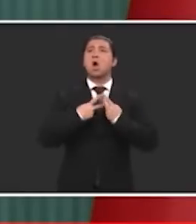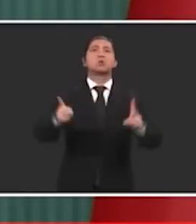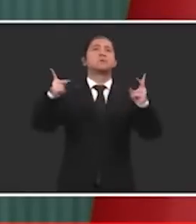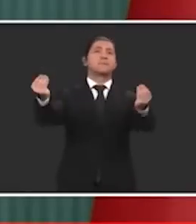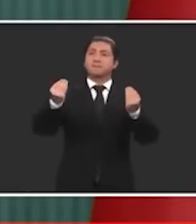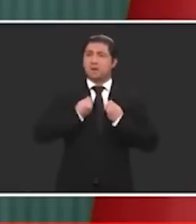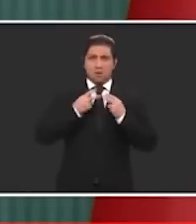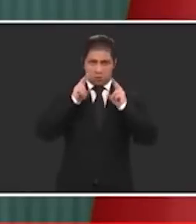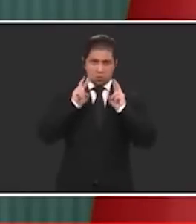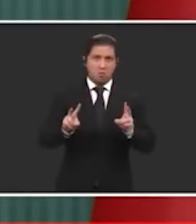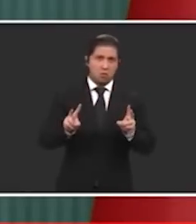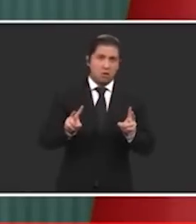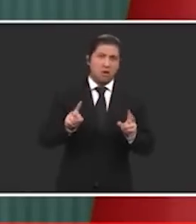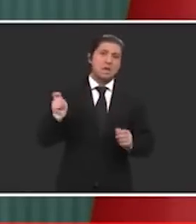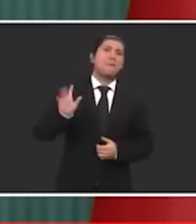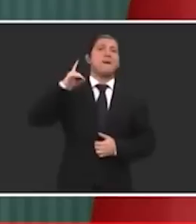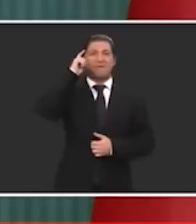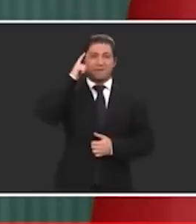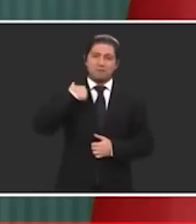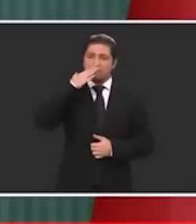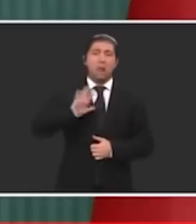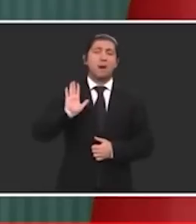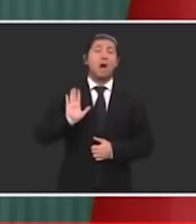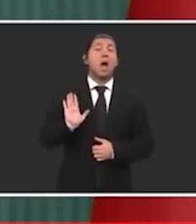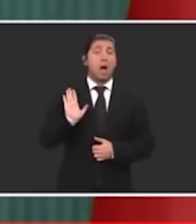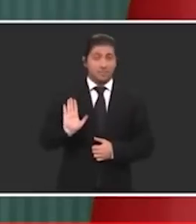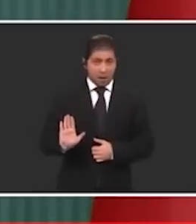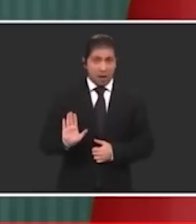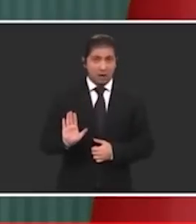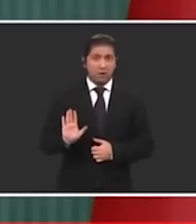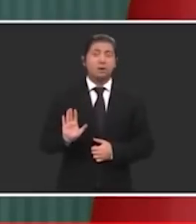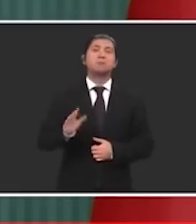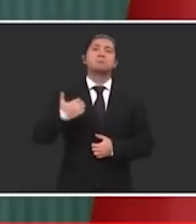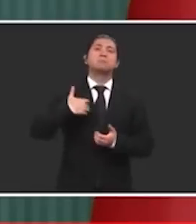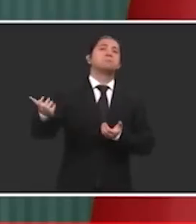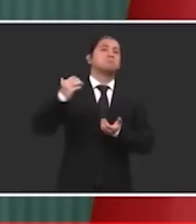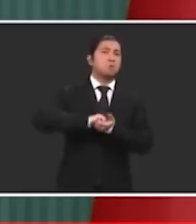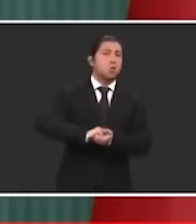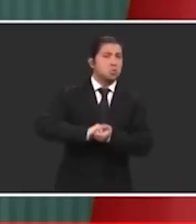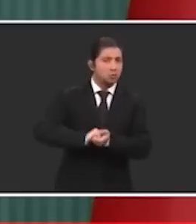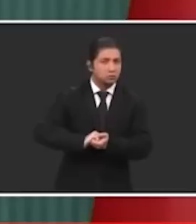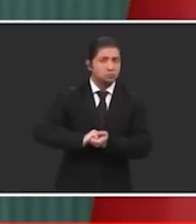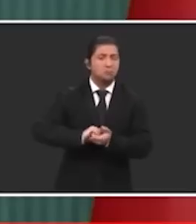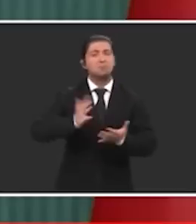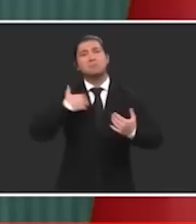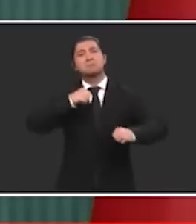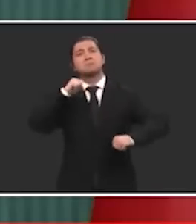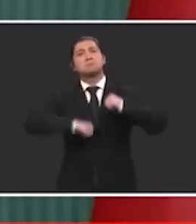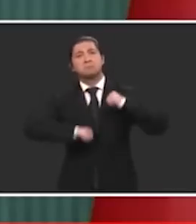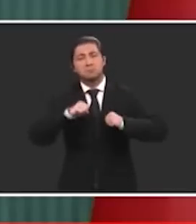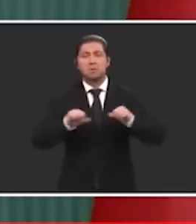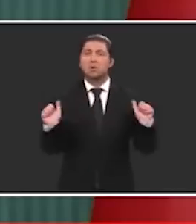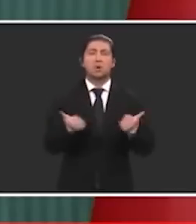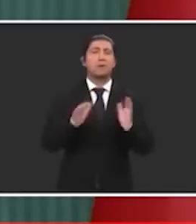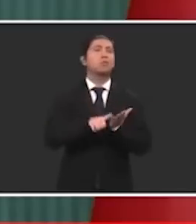elbette beklenemez. Ancak ister müttefikimiz, ister rakibimiz olsun,